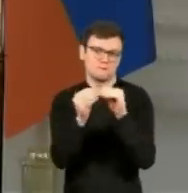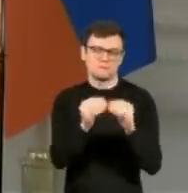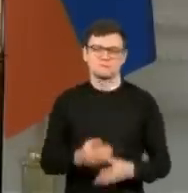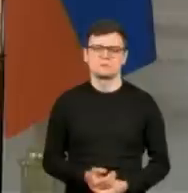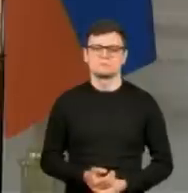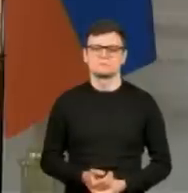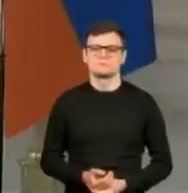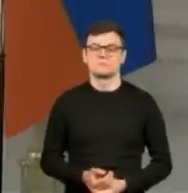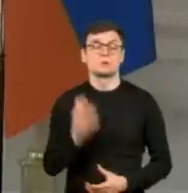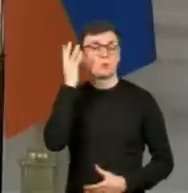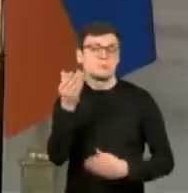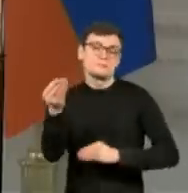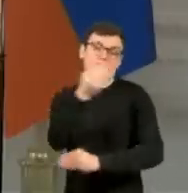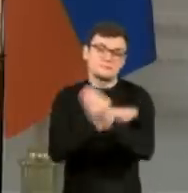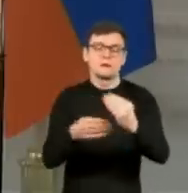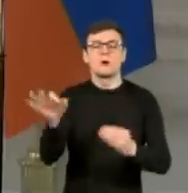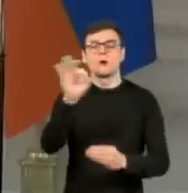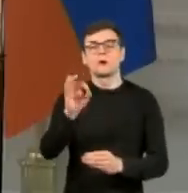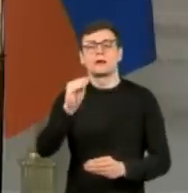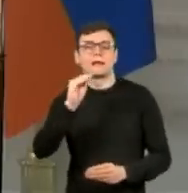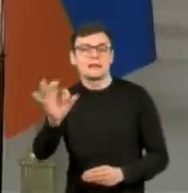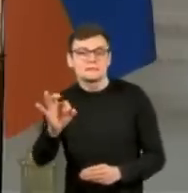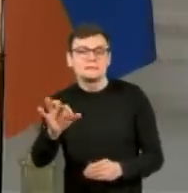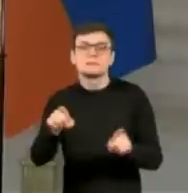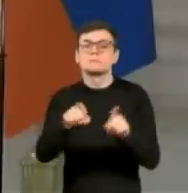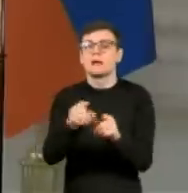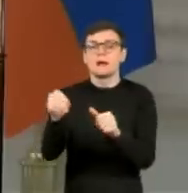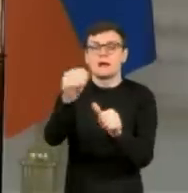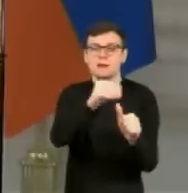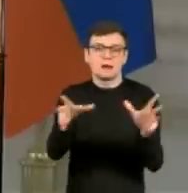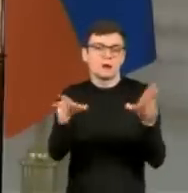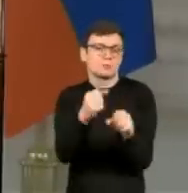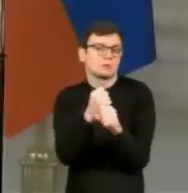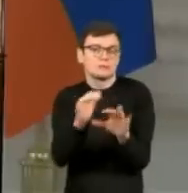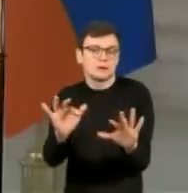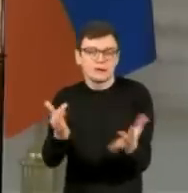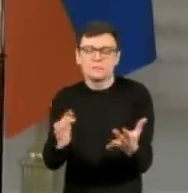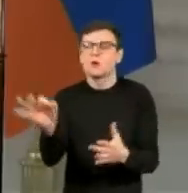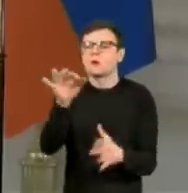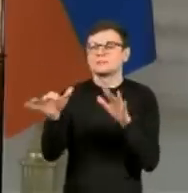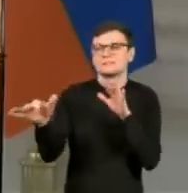pasidalyti nuomonėmis apie ES ir Armėnijos bendradarbiavimą ir padėti regione.